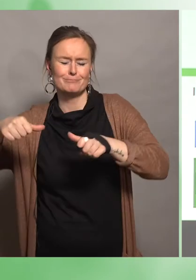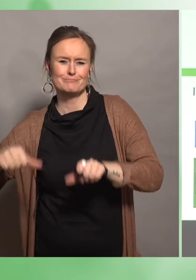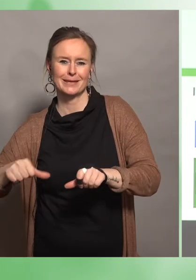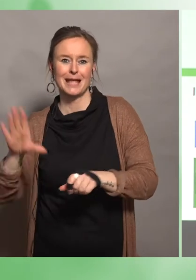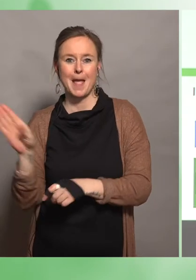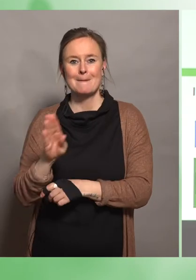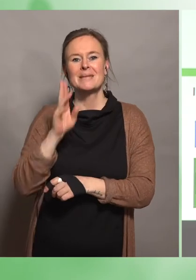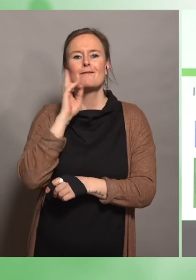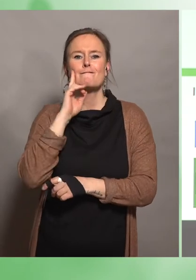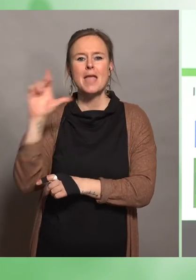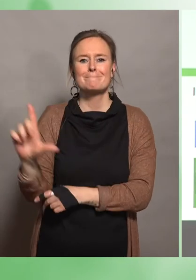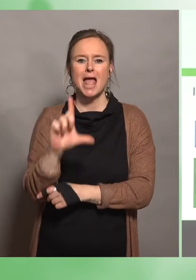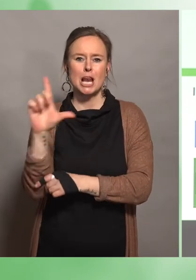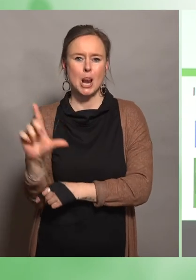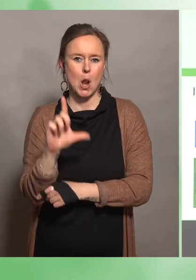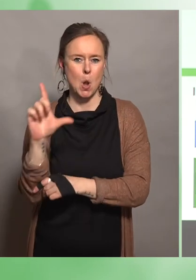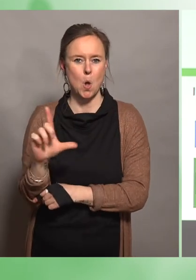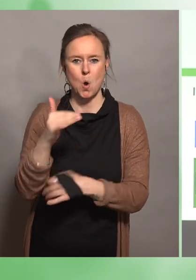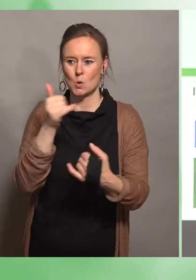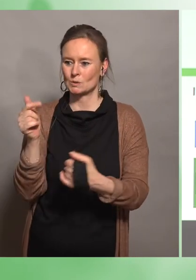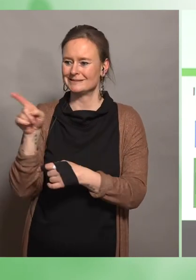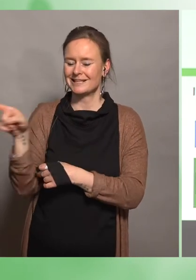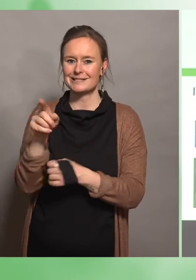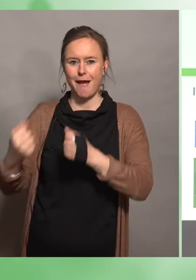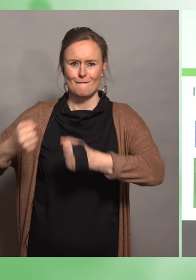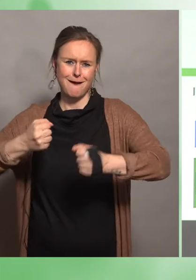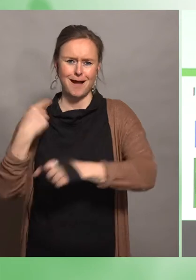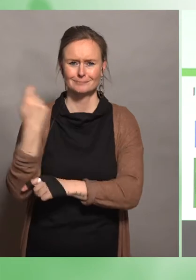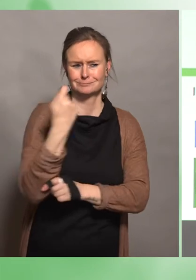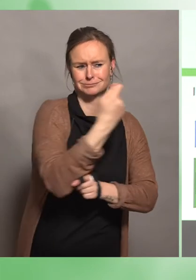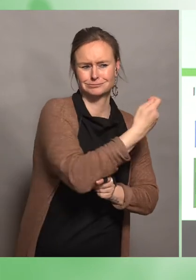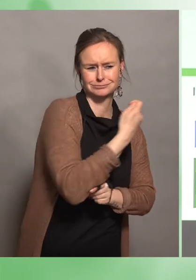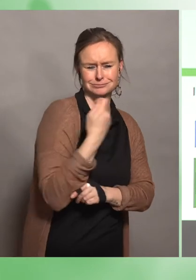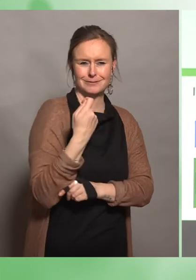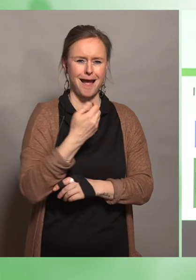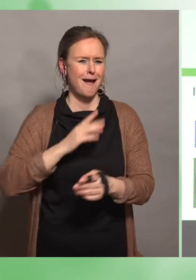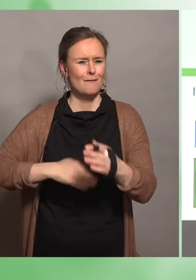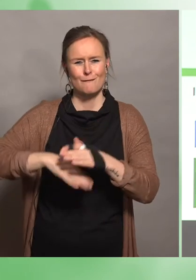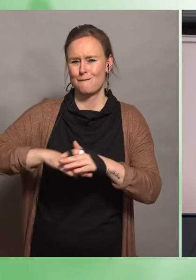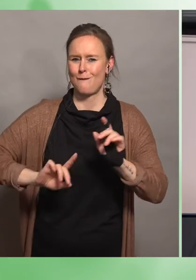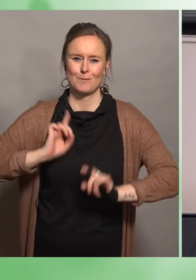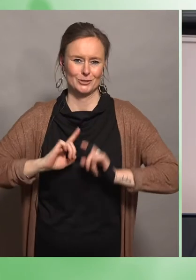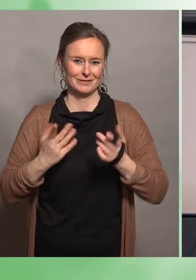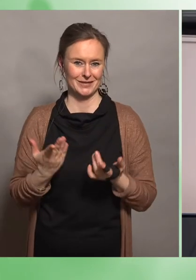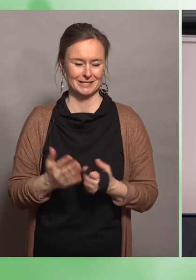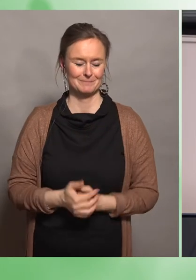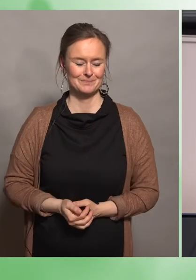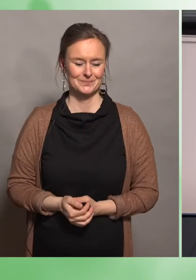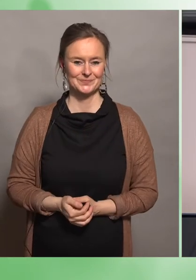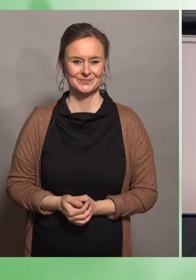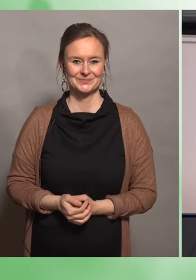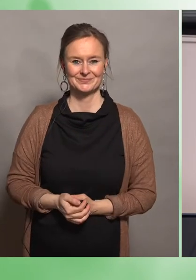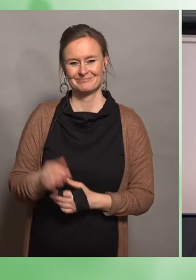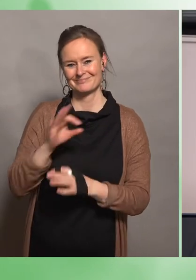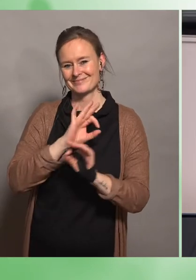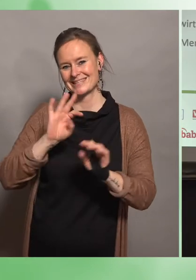mit dem saß er halt jetzt zum Dummhaus in die Kurven rein und ist ein voll motivierter Mitarbeiter. Sehr schön, es klingt. Vielleicht